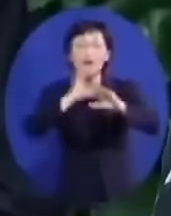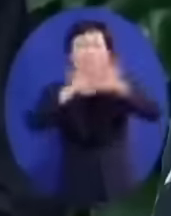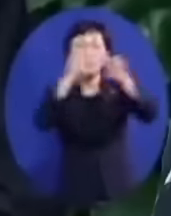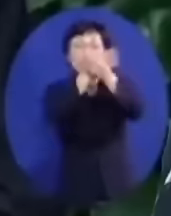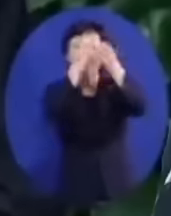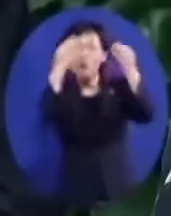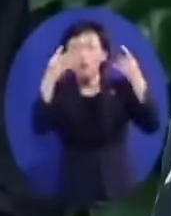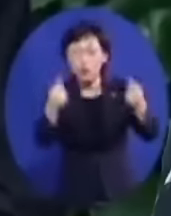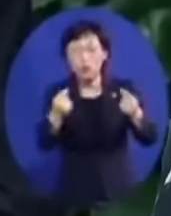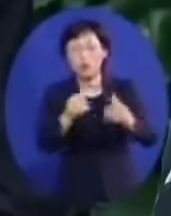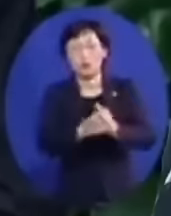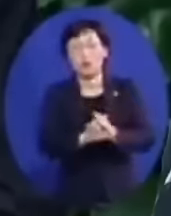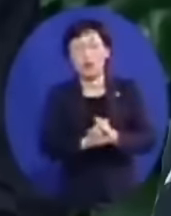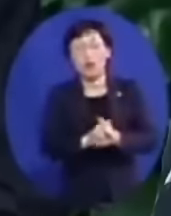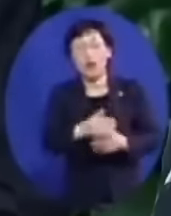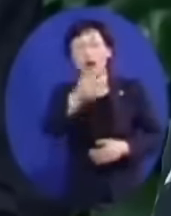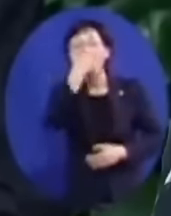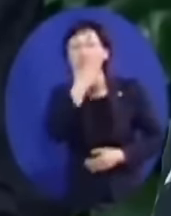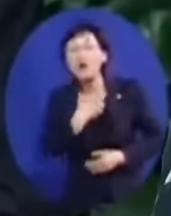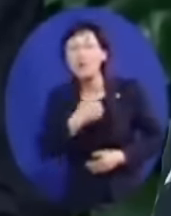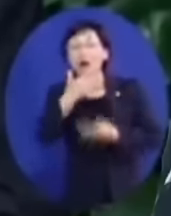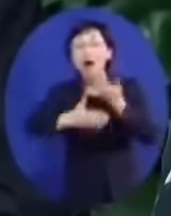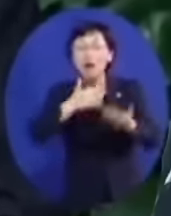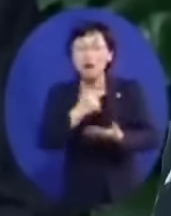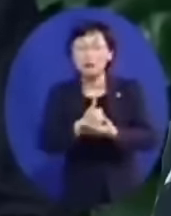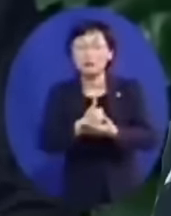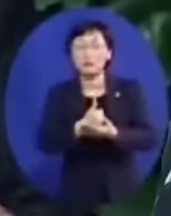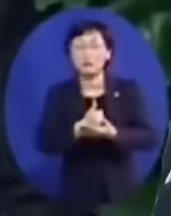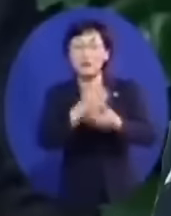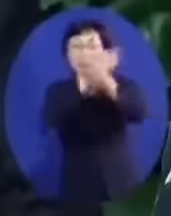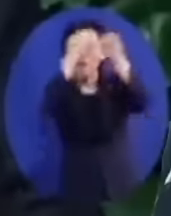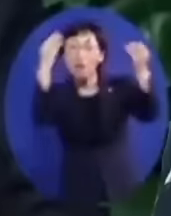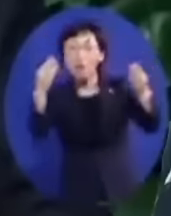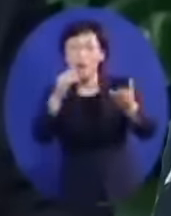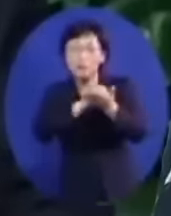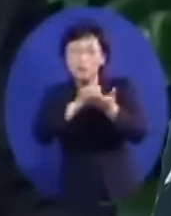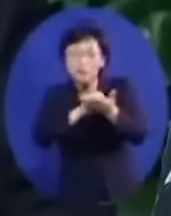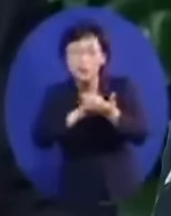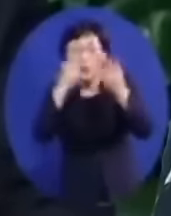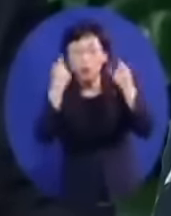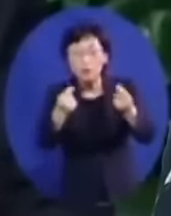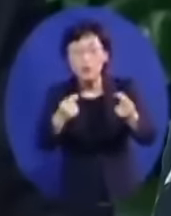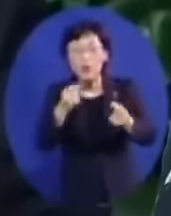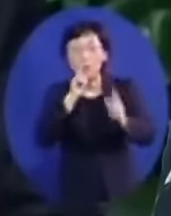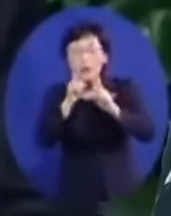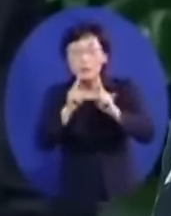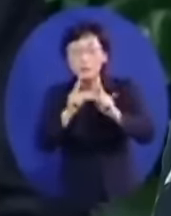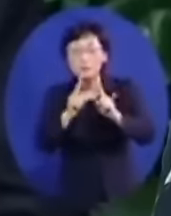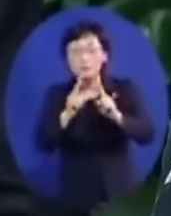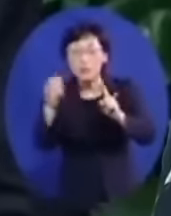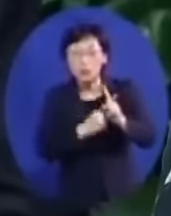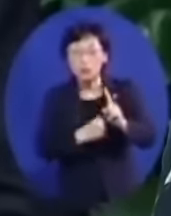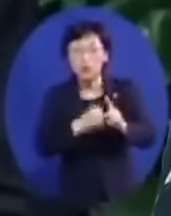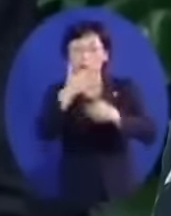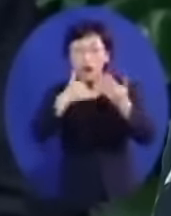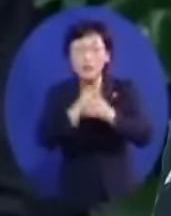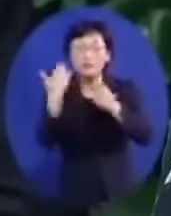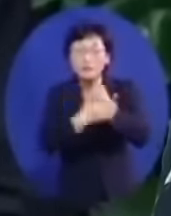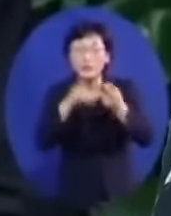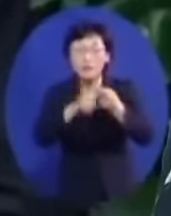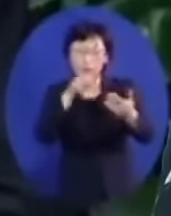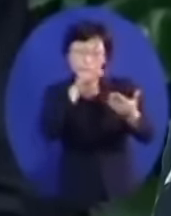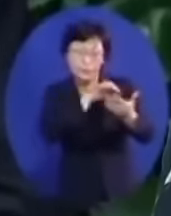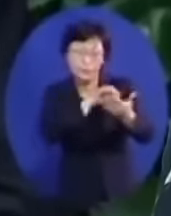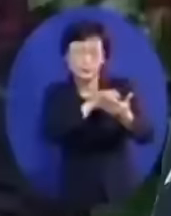같은 것입니다. 아브라함이 하늘의 별들을 헤아린 것처럼 우리는 말씀을 통해서 하나님의 은혜를 늘 헤아리고 그 말씀을 꽉 믿어야